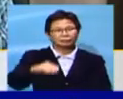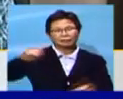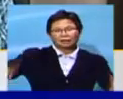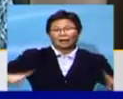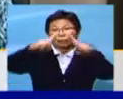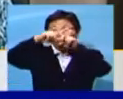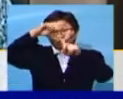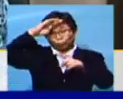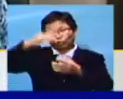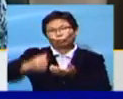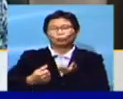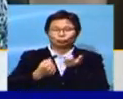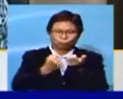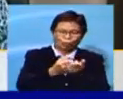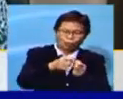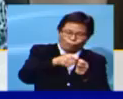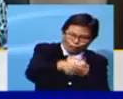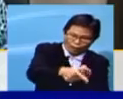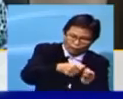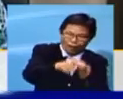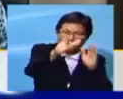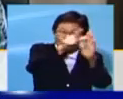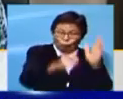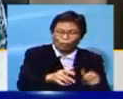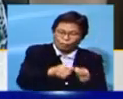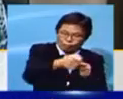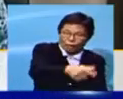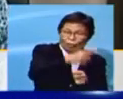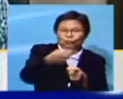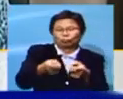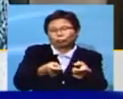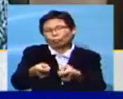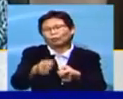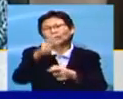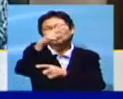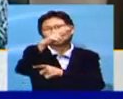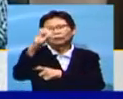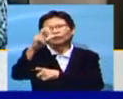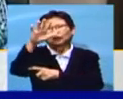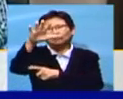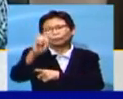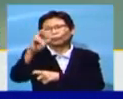pihak peguam bagi mengendalikan kes ini sebanyak